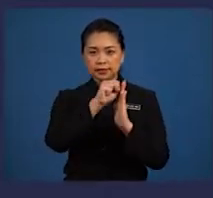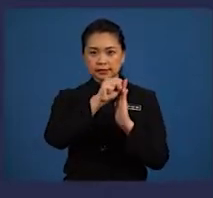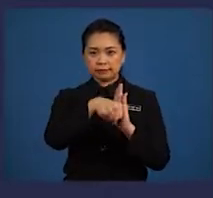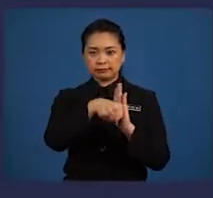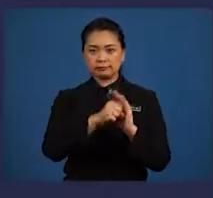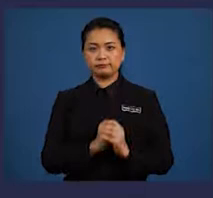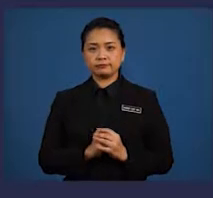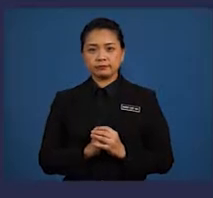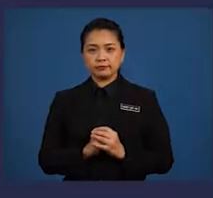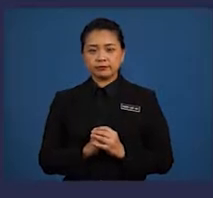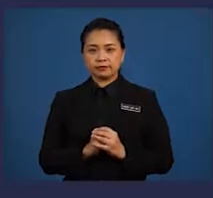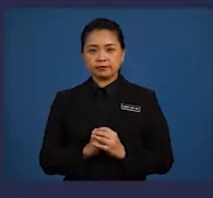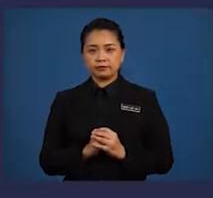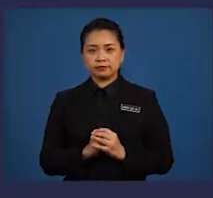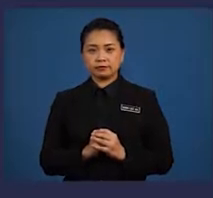saat